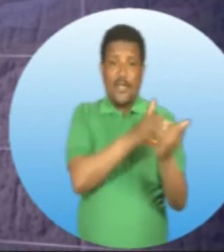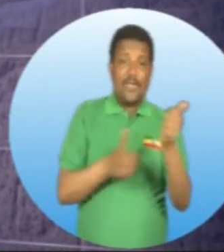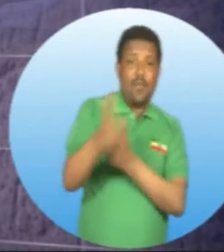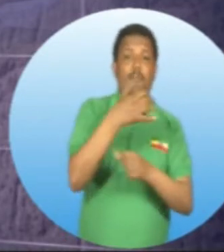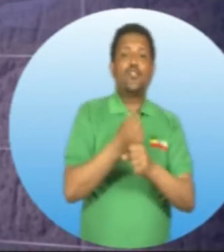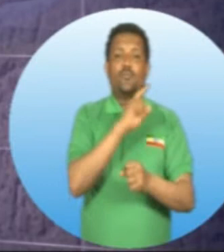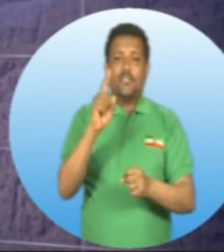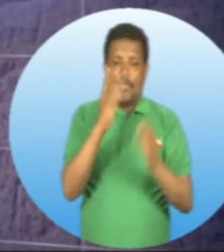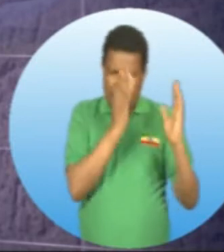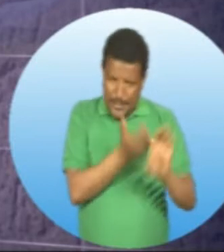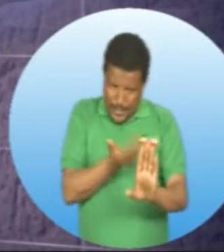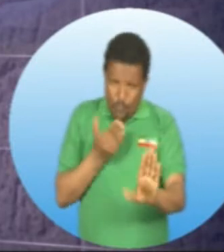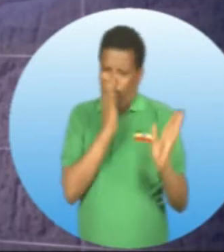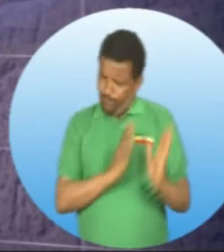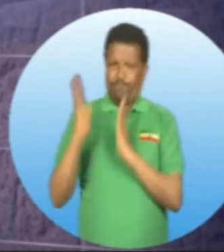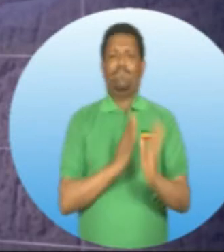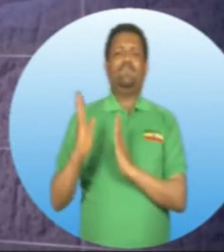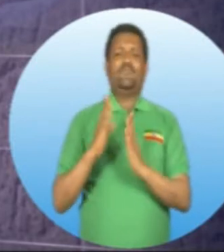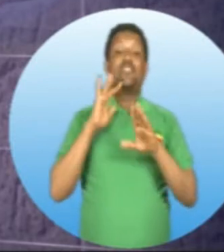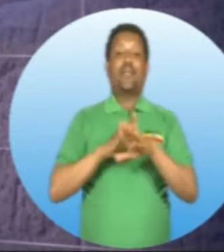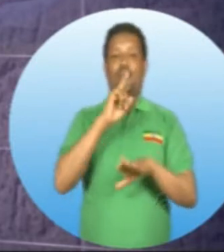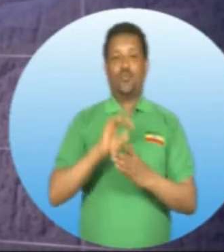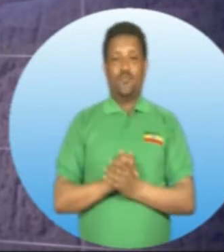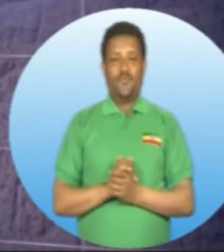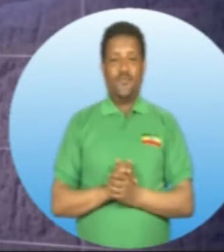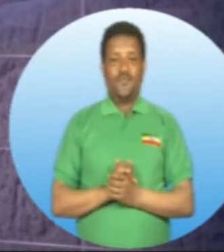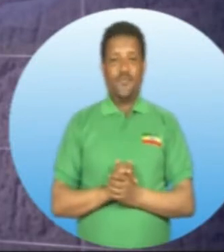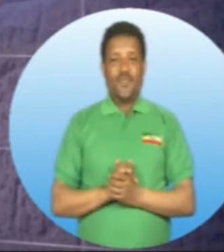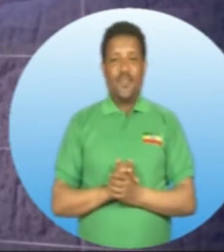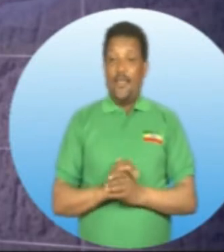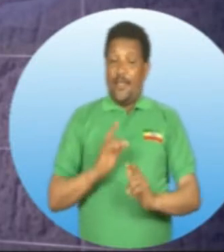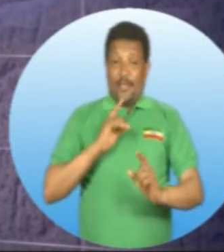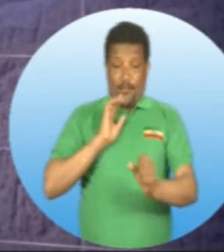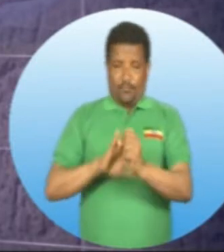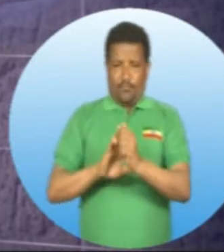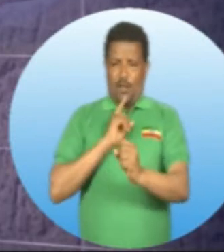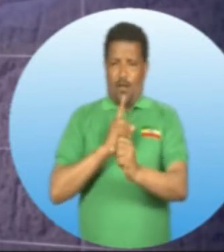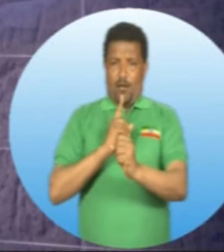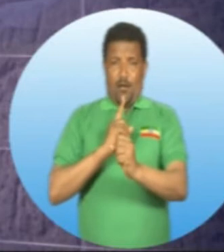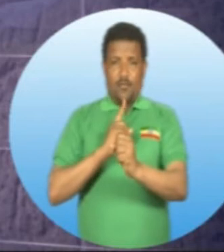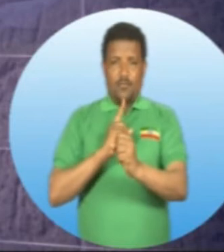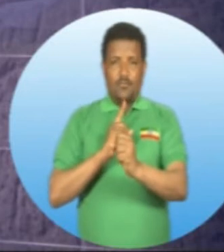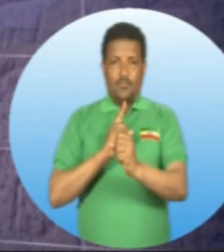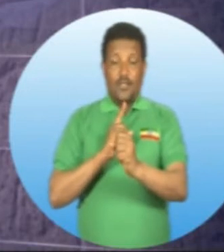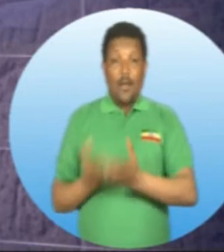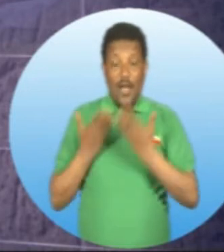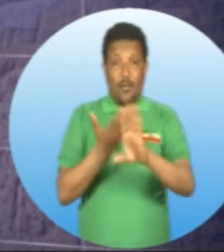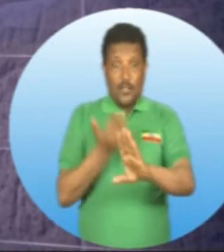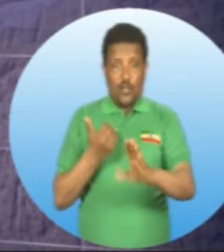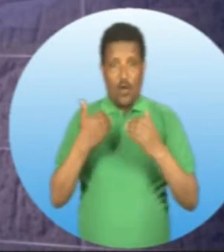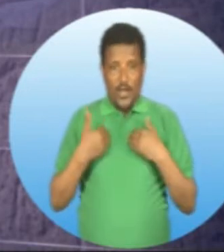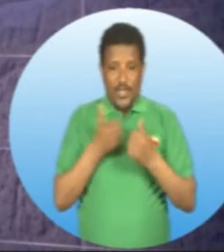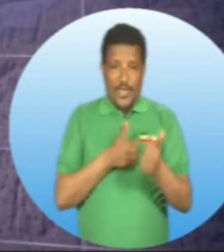የሚይዘው የቅድመ ዝግጅት ተግባር ተጠቃሽ ነው። ንግግርን ከማቅረብ አስቀድሞ